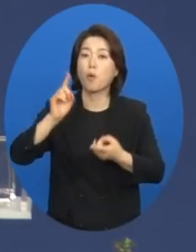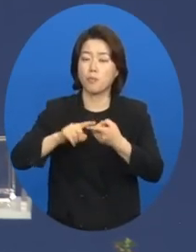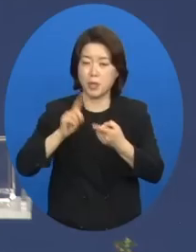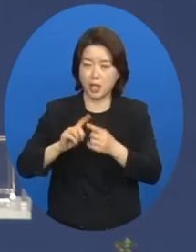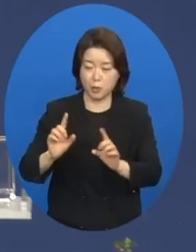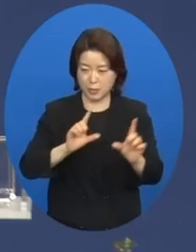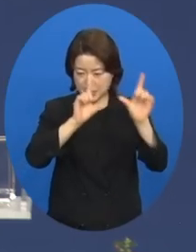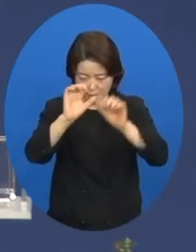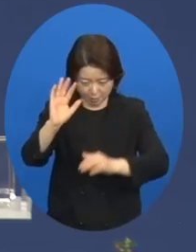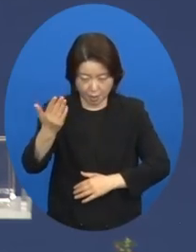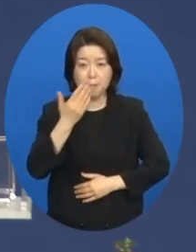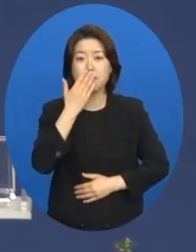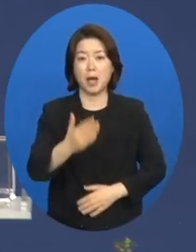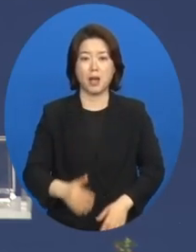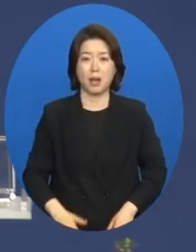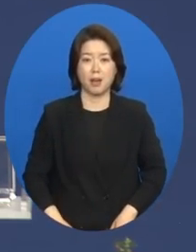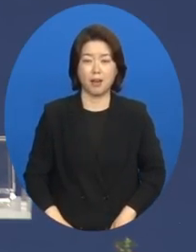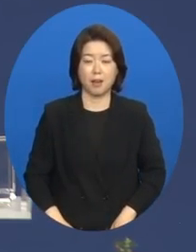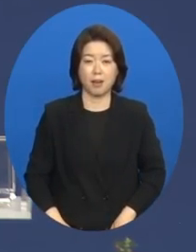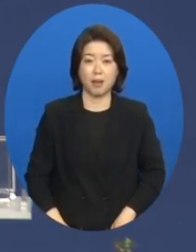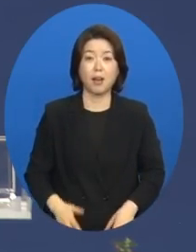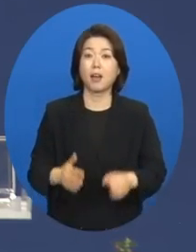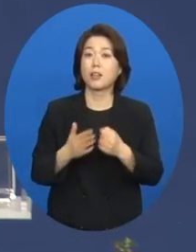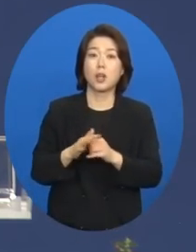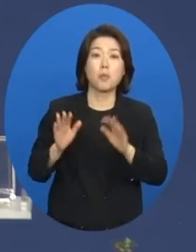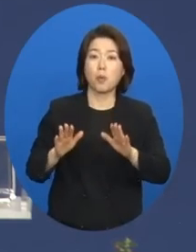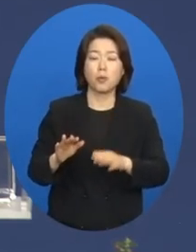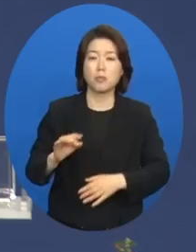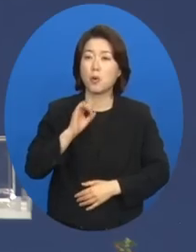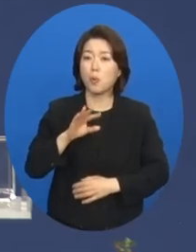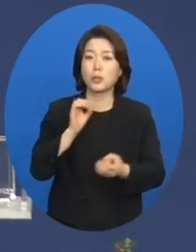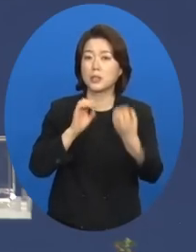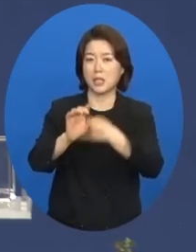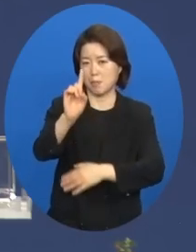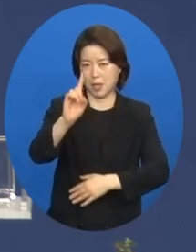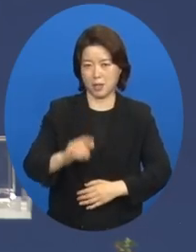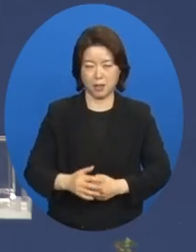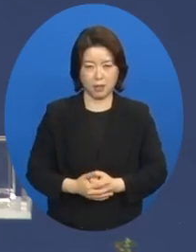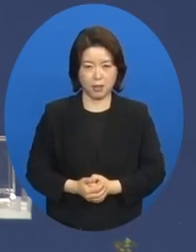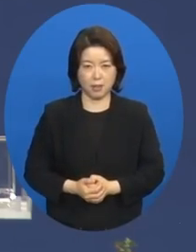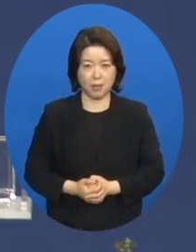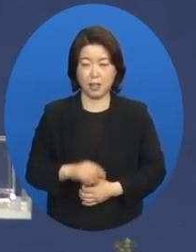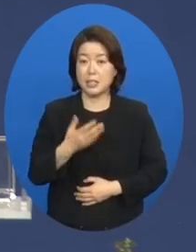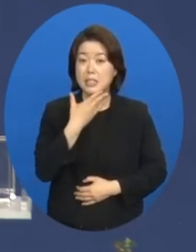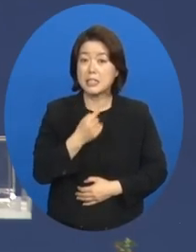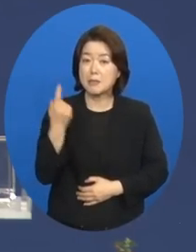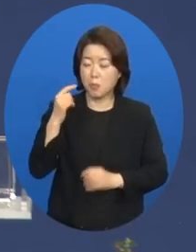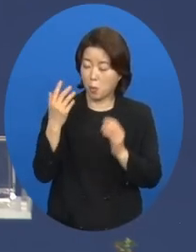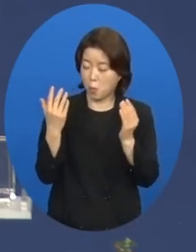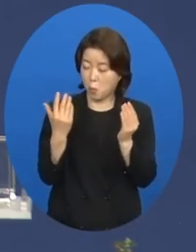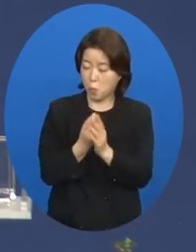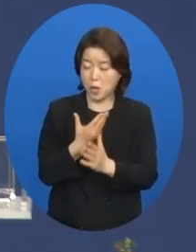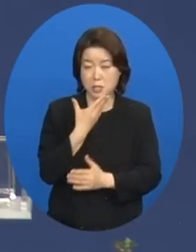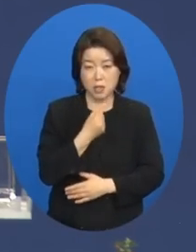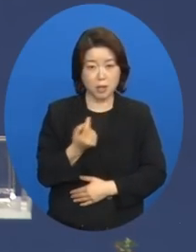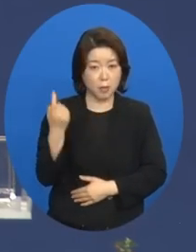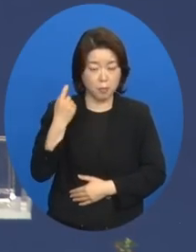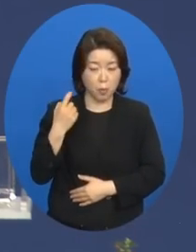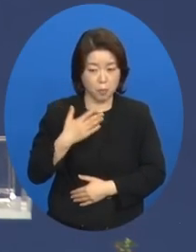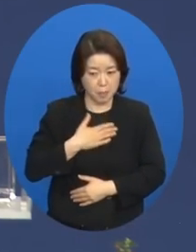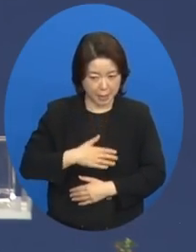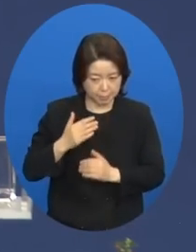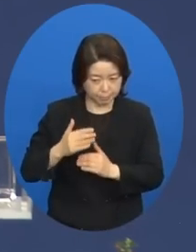살게 되리라. 그러니까 여러분 오직 대답은 딱 하나입니다. 이 복음의 완전한 복음을 우리가